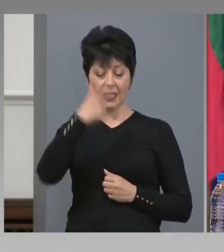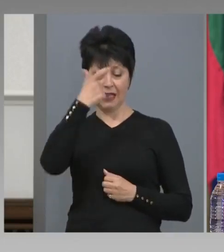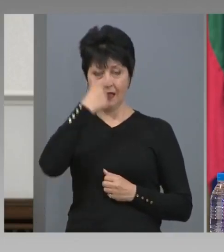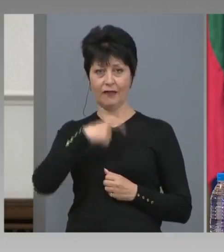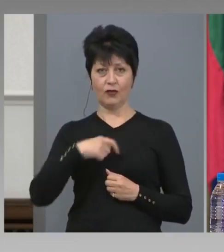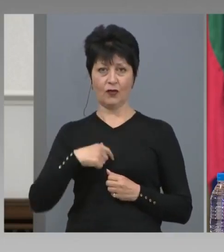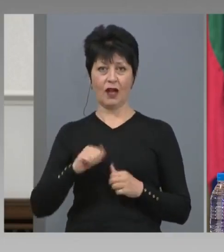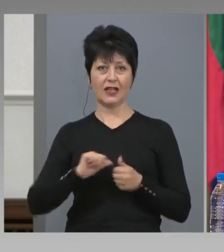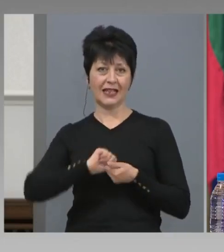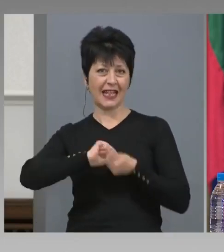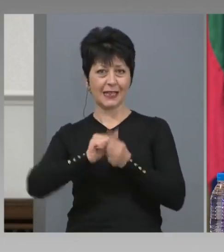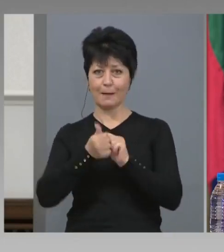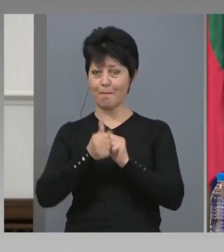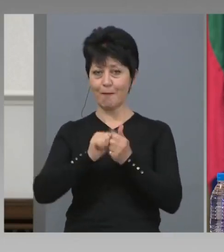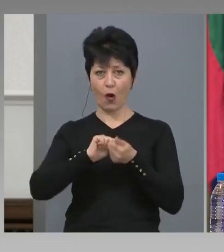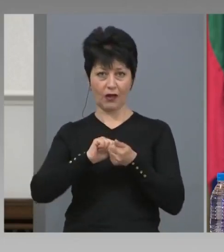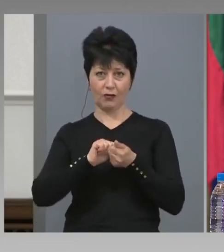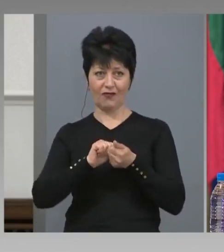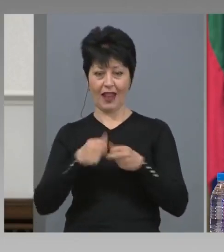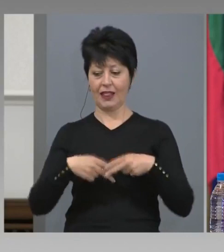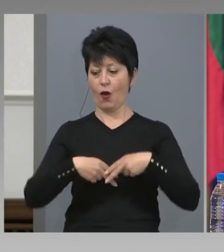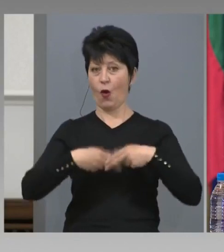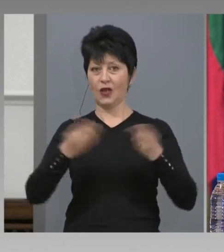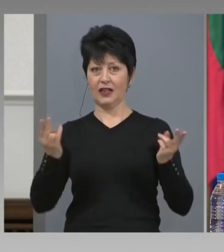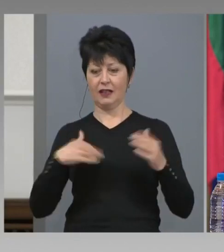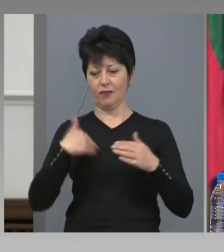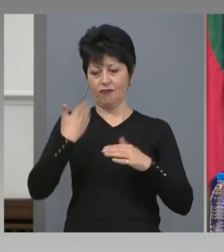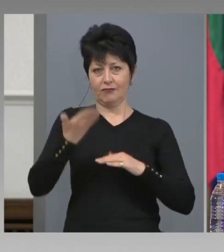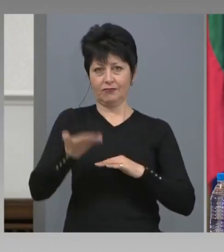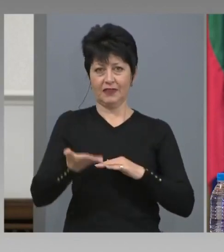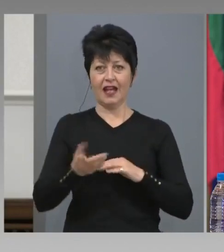Индивидуалните спортове на открито, но не състезания по индивидуални